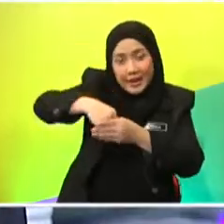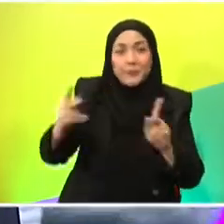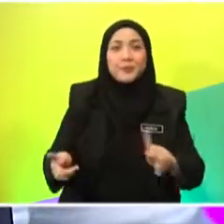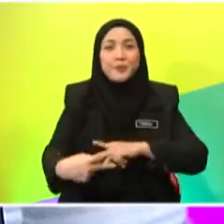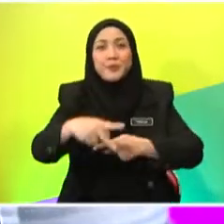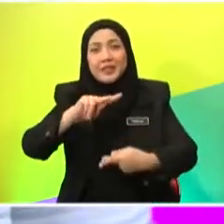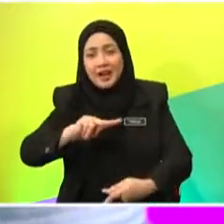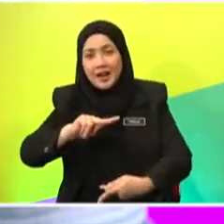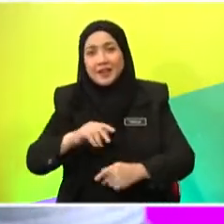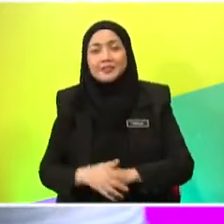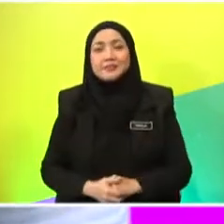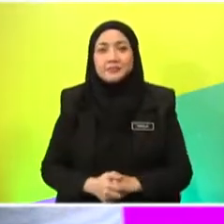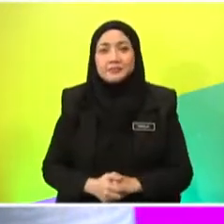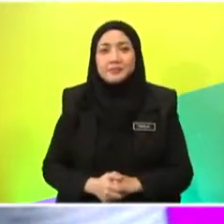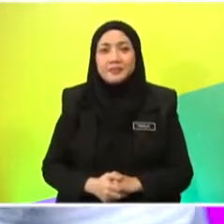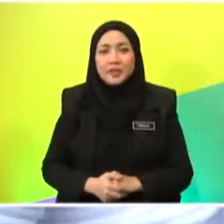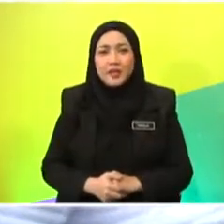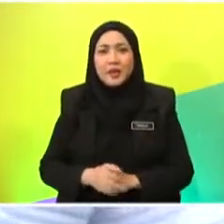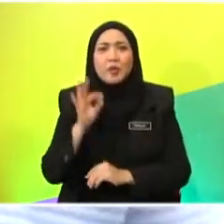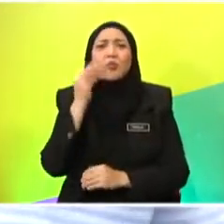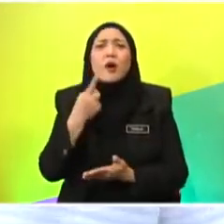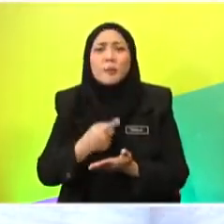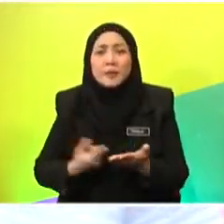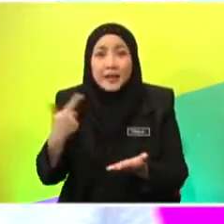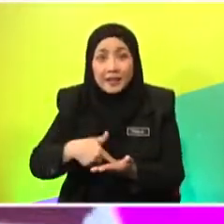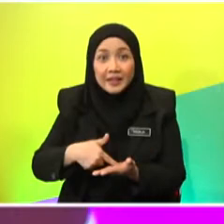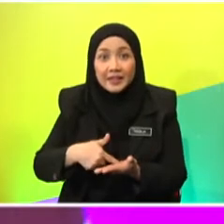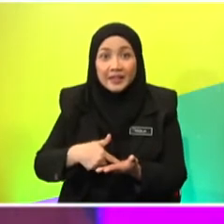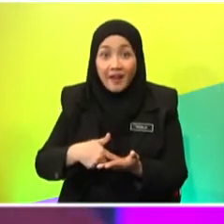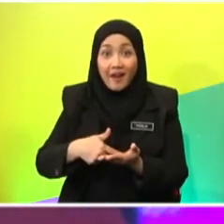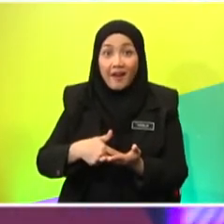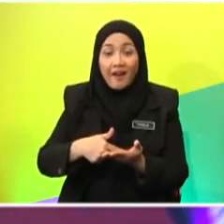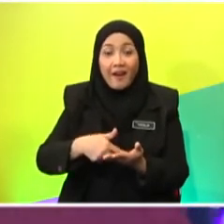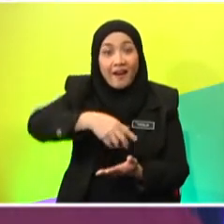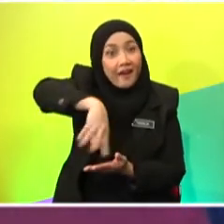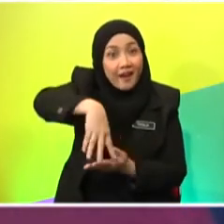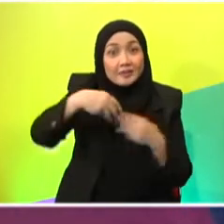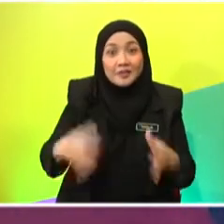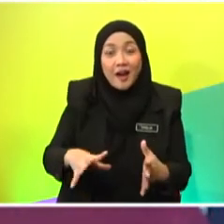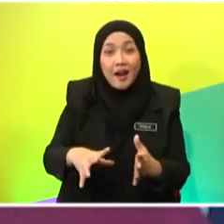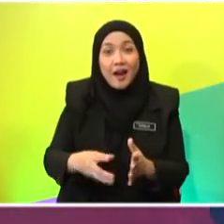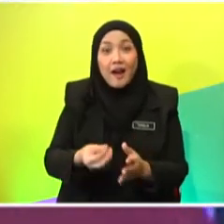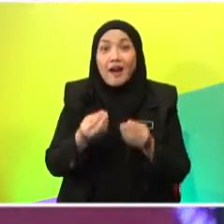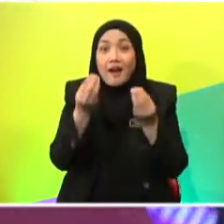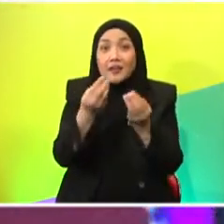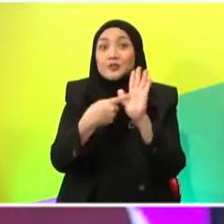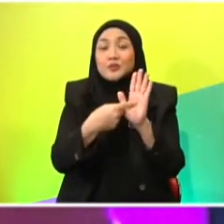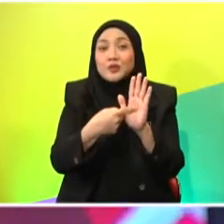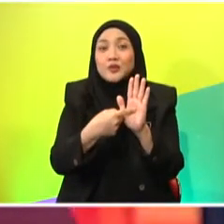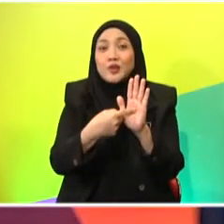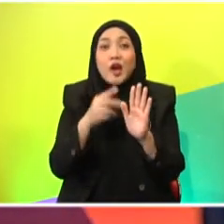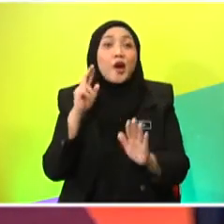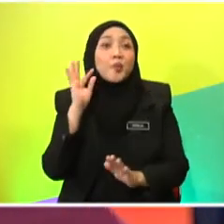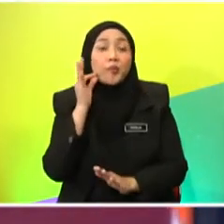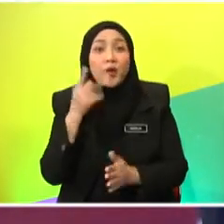dan seterusnya buah apel lagi ada Dekade nih tetap oke ah tadi buah